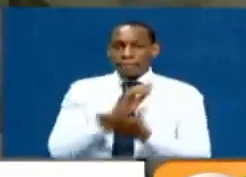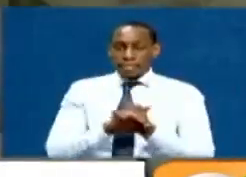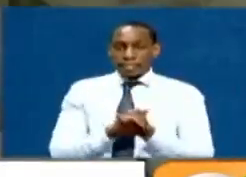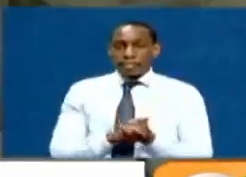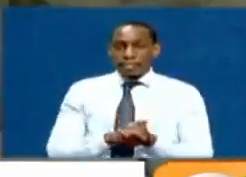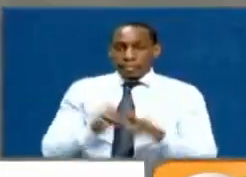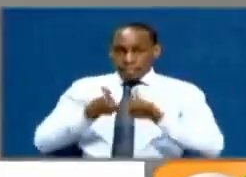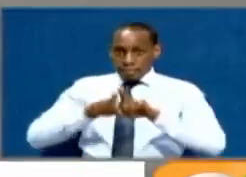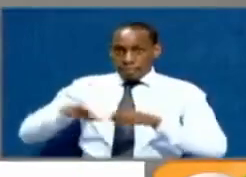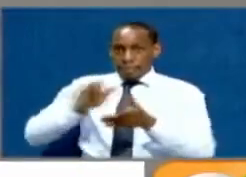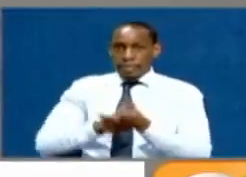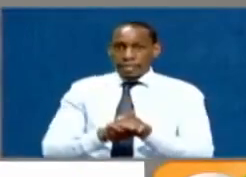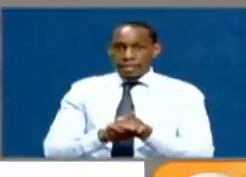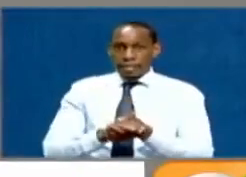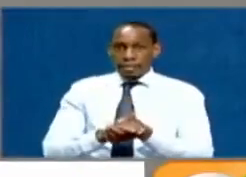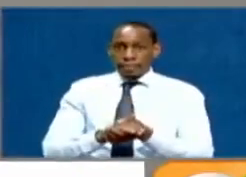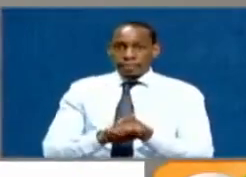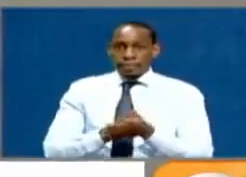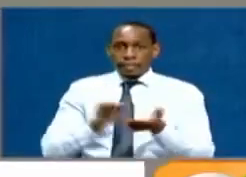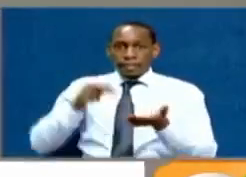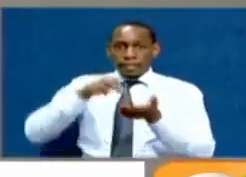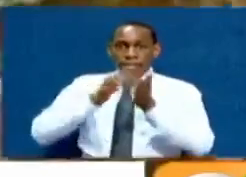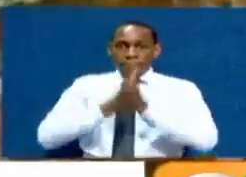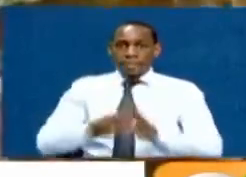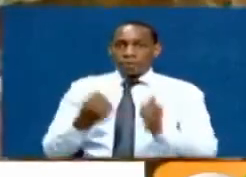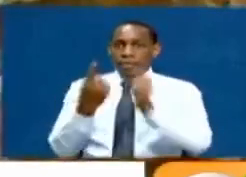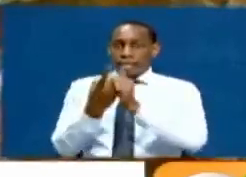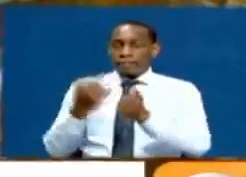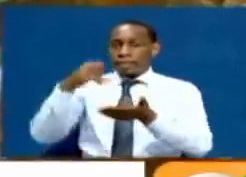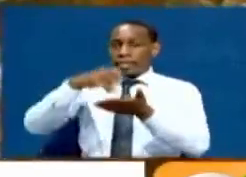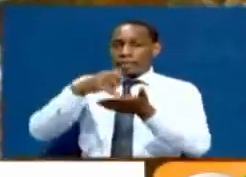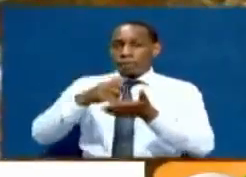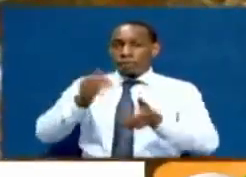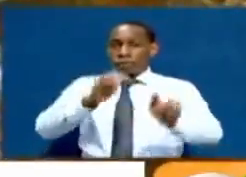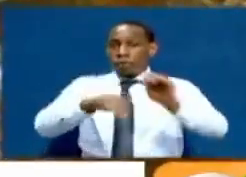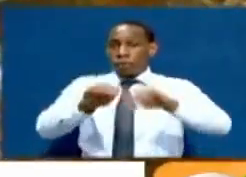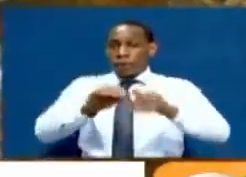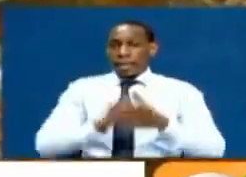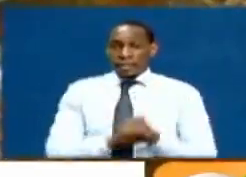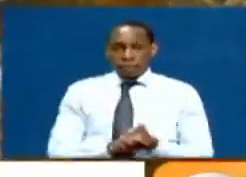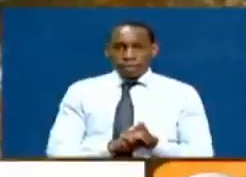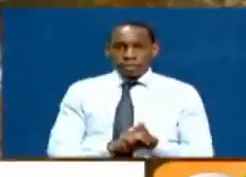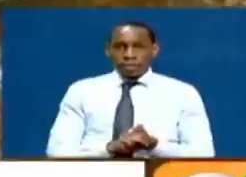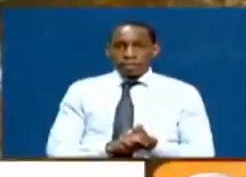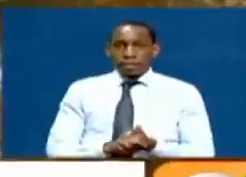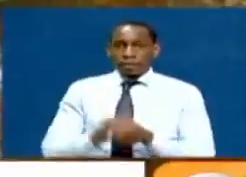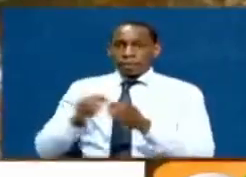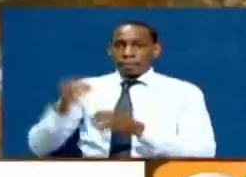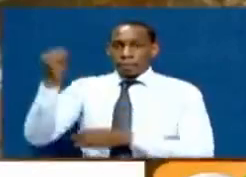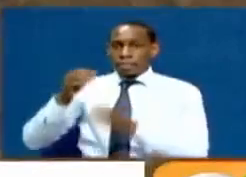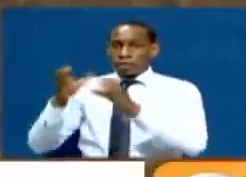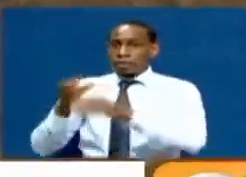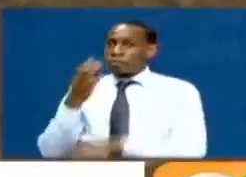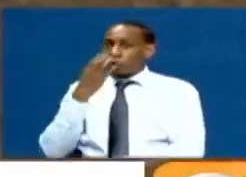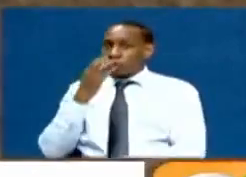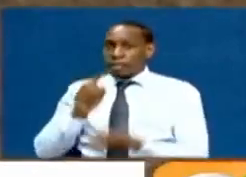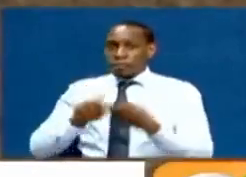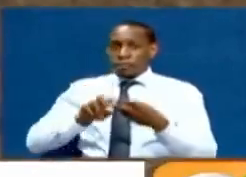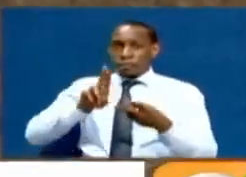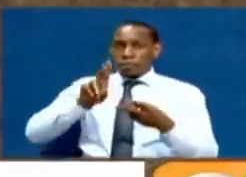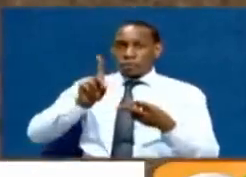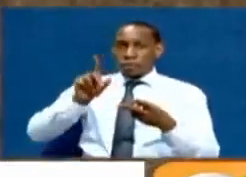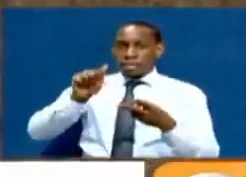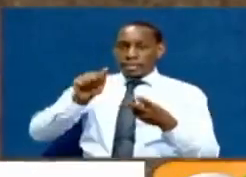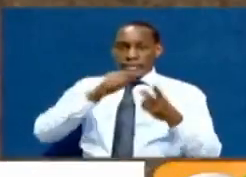wadi hiyo. Wagombea 11 wamejitosa kwenye kinyang'anyiro hiki, huku vyama vya ODM na